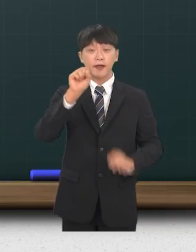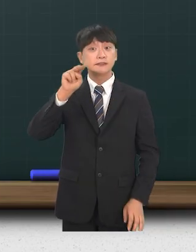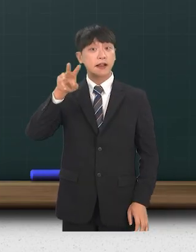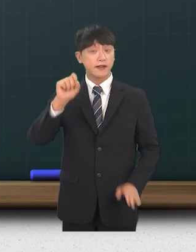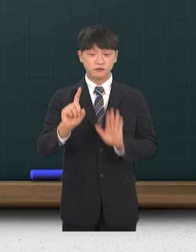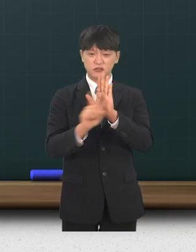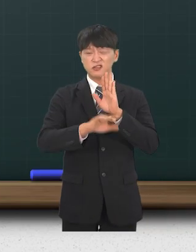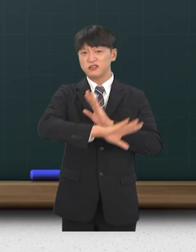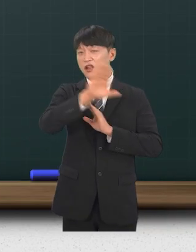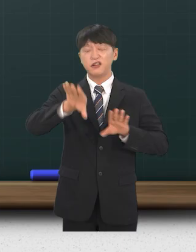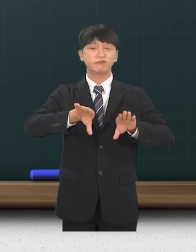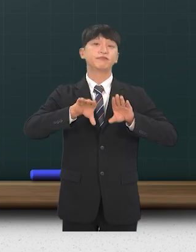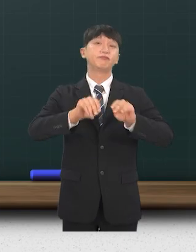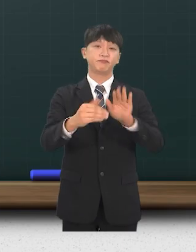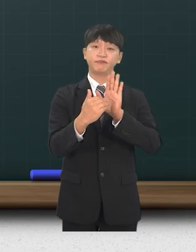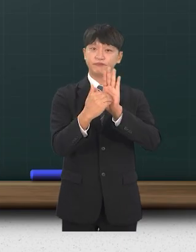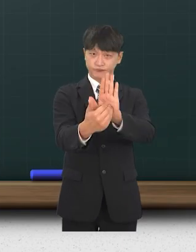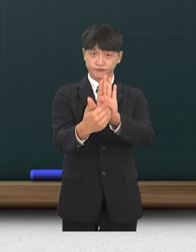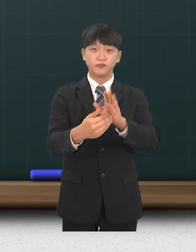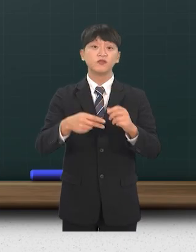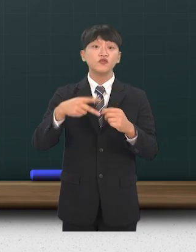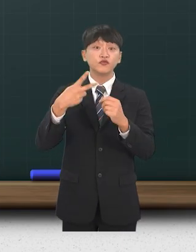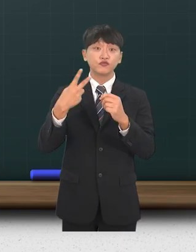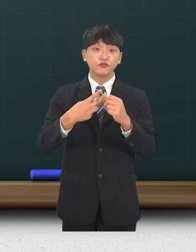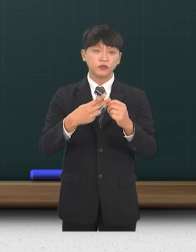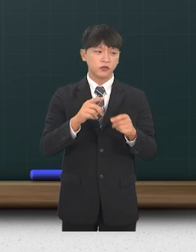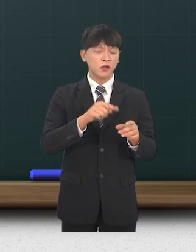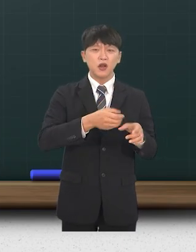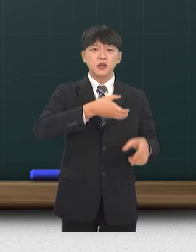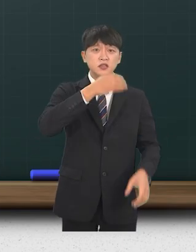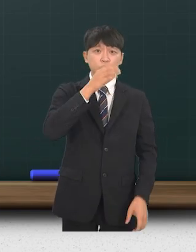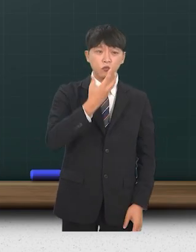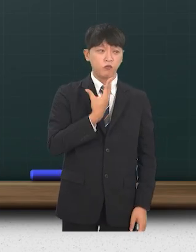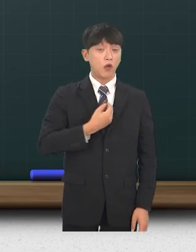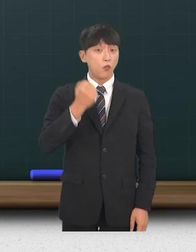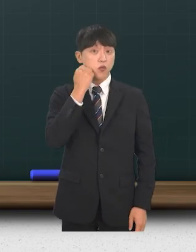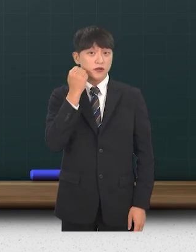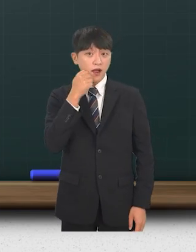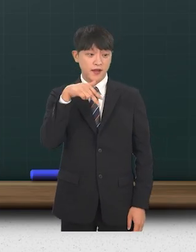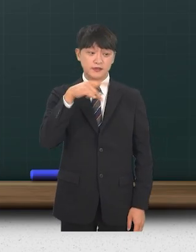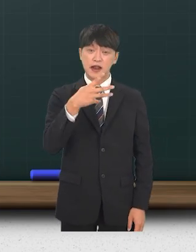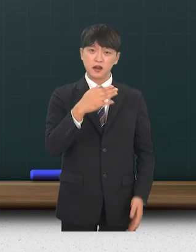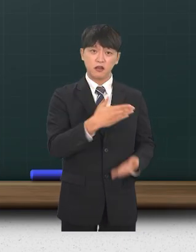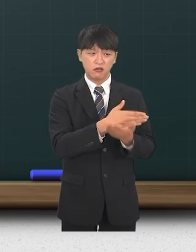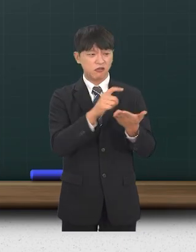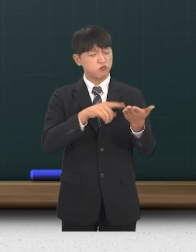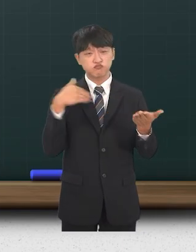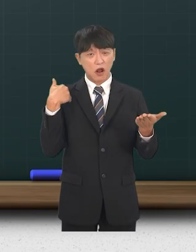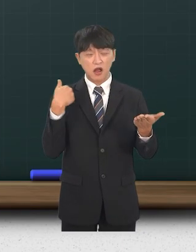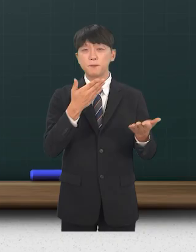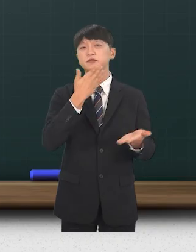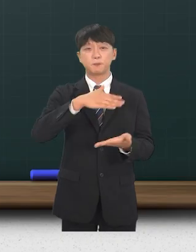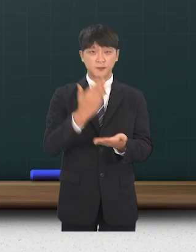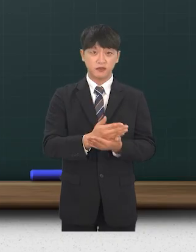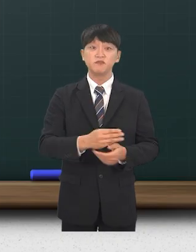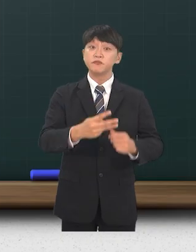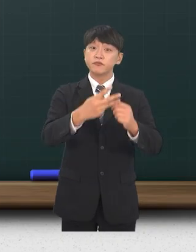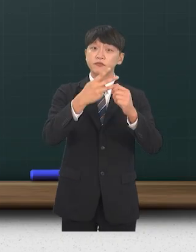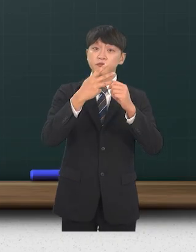홍보성 SNS는 모두 차단하기. 둘째, 모르는 음료, 과자, 젤리류는 복용하지 않기.